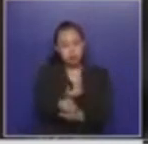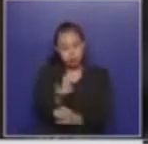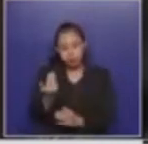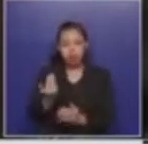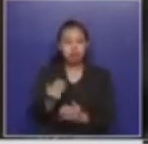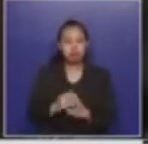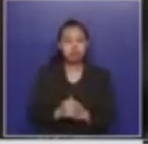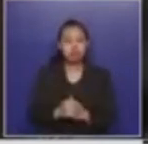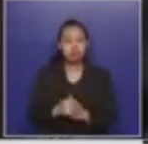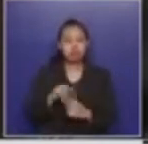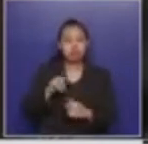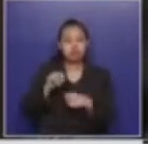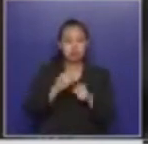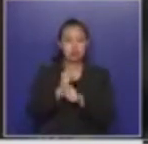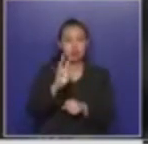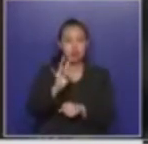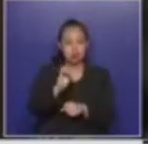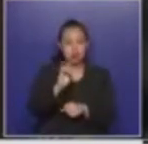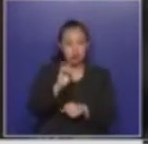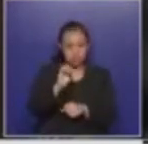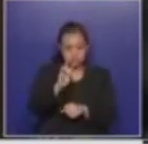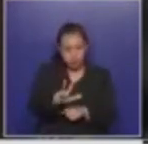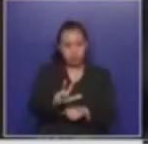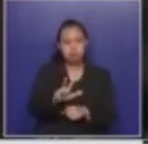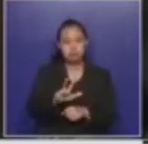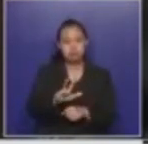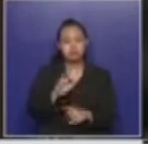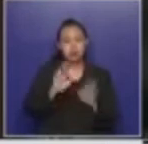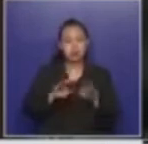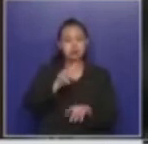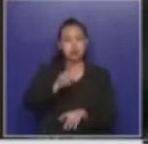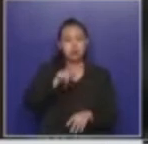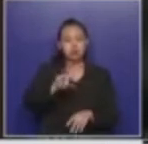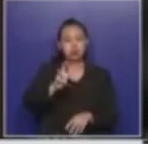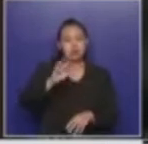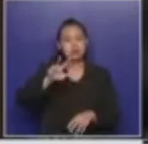นะครับรัฐบาลตั้งรายรับนะครับก็คือเงินภาษีพี่น้องนะครับที่เราจะเก็บนะครับในปี63เนี่ยไว้ 2.6 7ล้าน